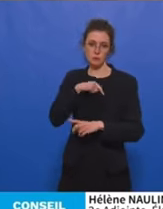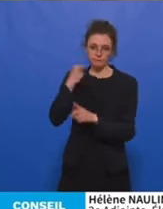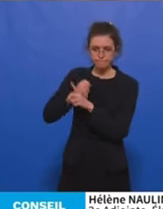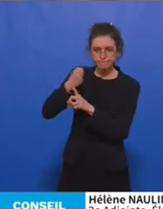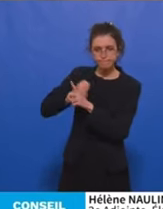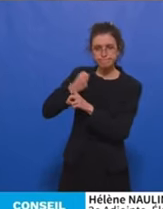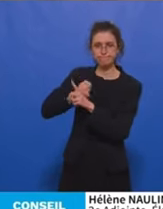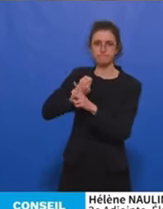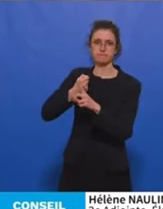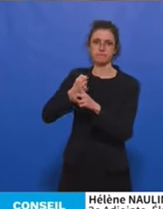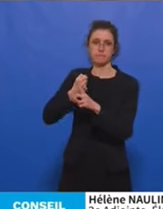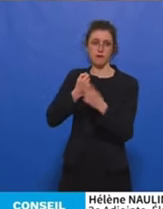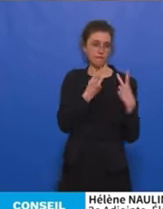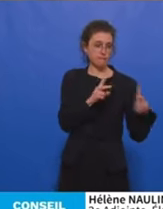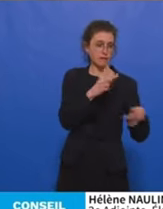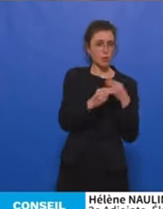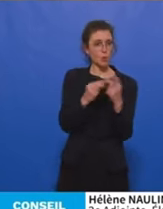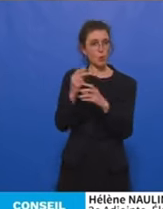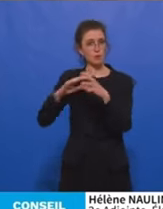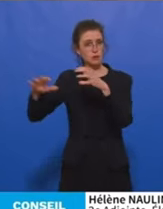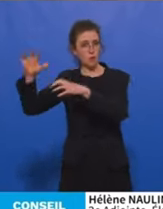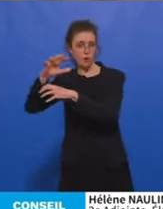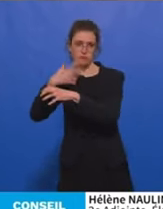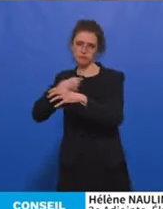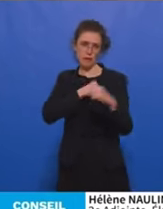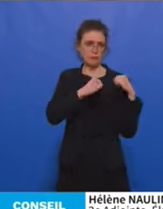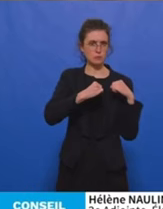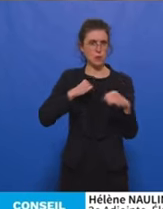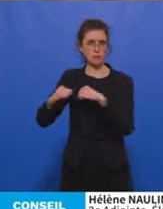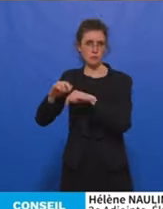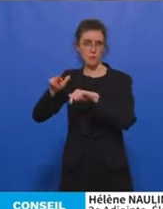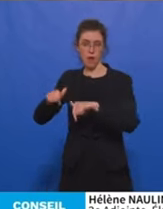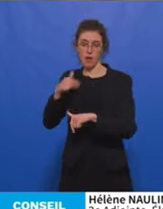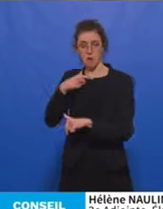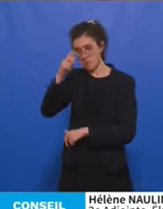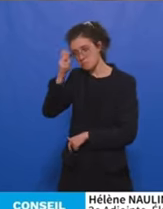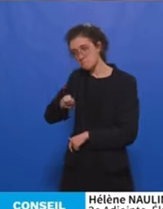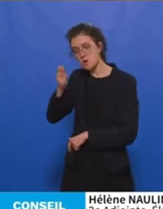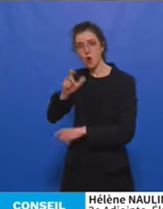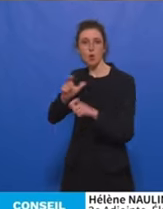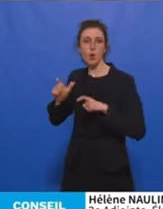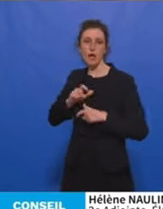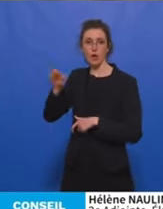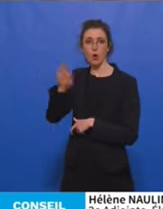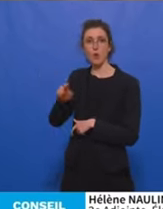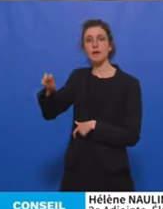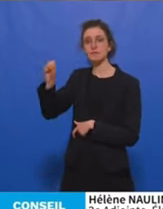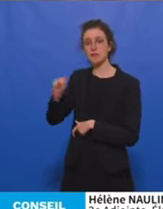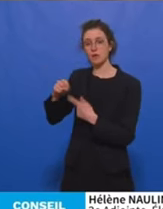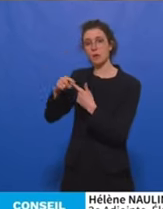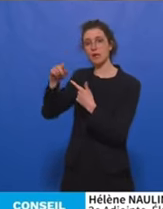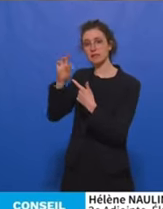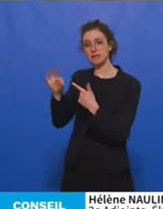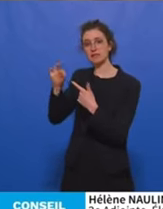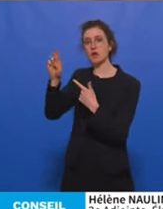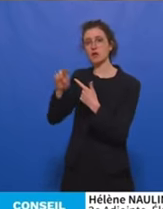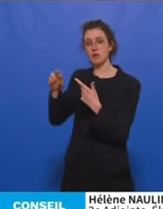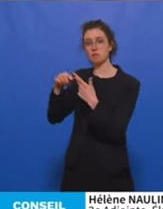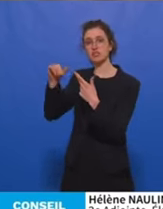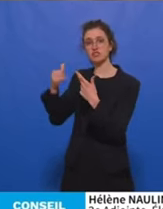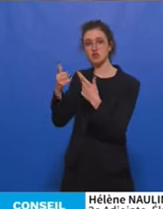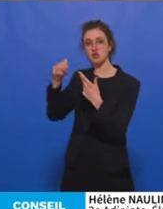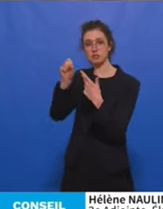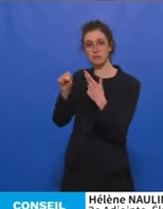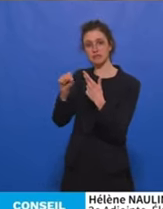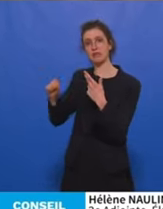la ville comme à la métropole. Et je tiens à saluer très particulièrement mes collègues Robin Salcroix, Tristan Riom et Jean-Sébastien Guiton, qui sont à